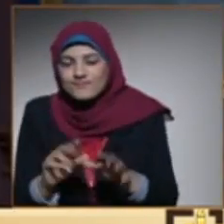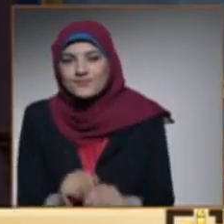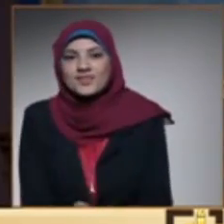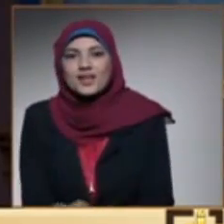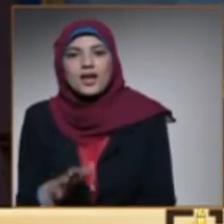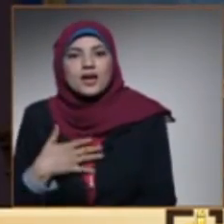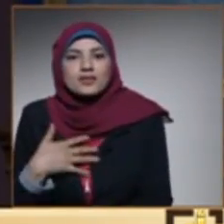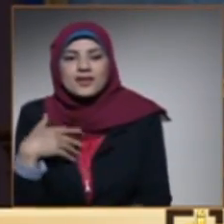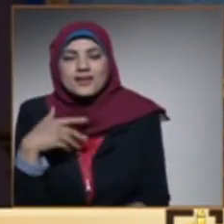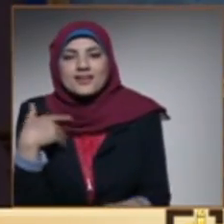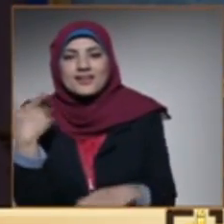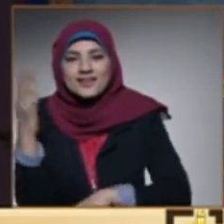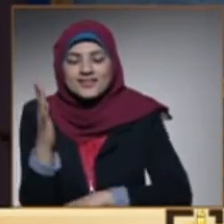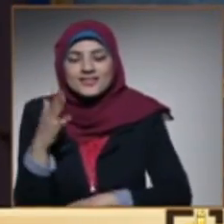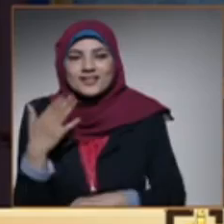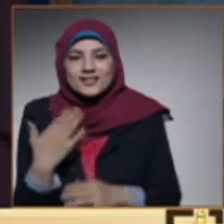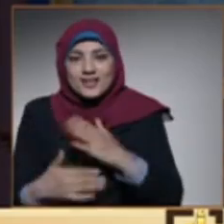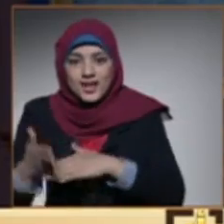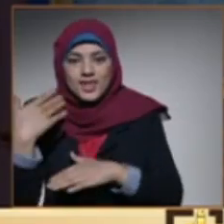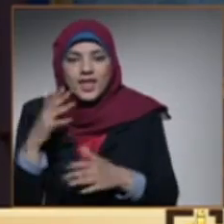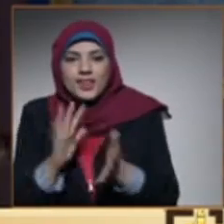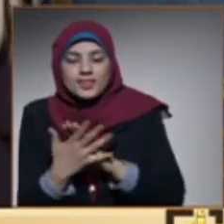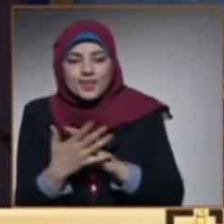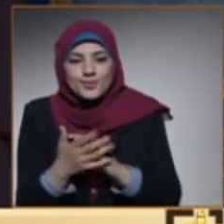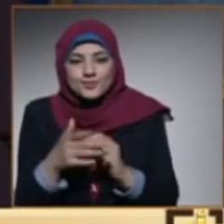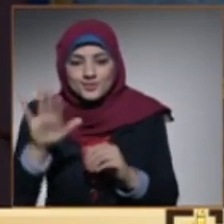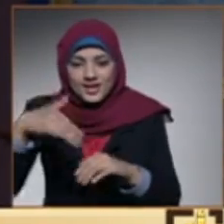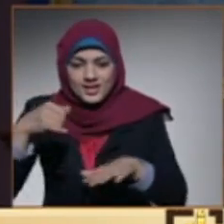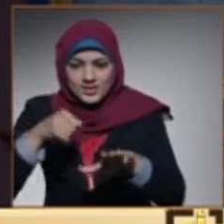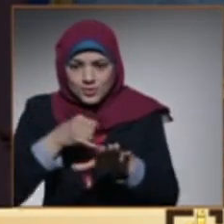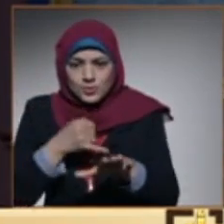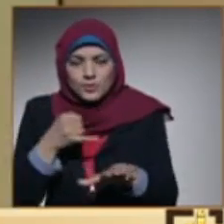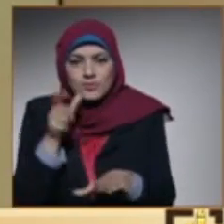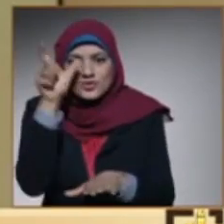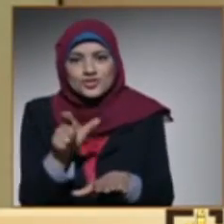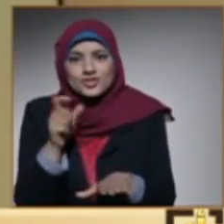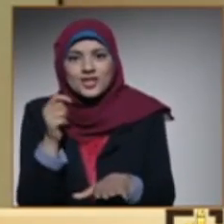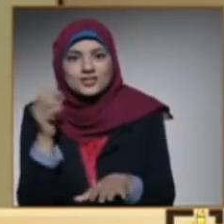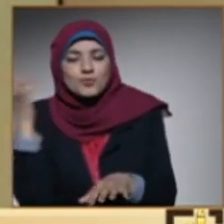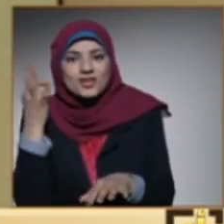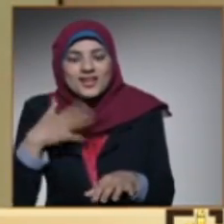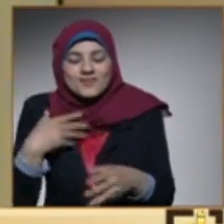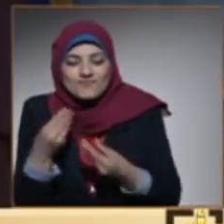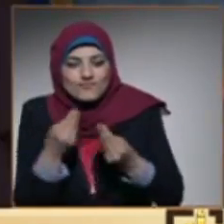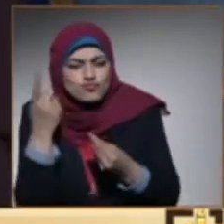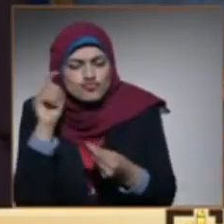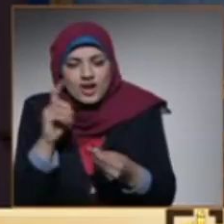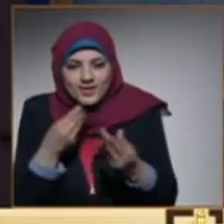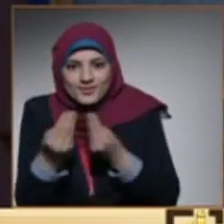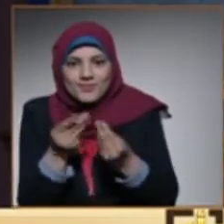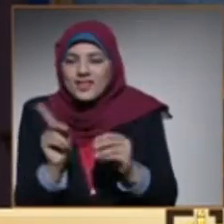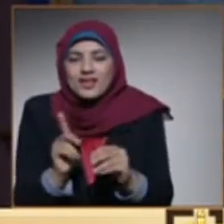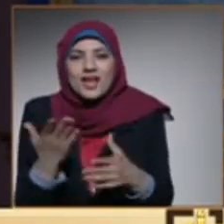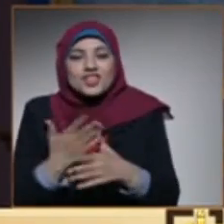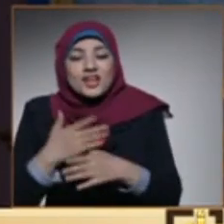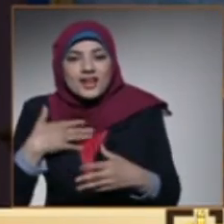جالي حد متكلم لسه بقول لهم، لو جالي حد متكلم مش عارفه اتعامل معاه، لان انا خلاص بقيت بعرف اتعامل العشرة اكتر. بعرف اتعامل اكتر مع الصم، بقيت